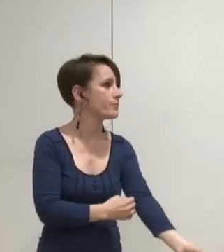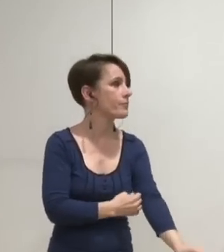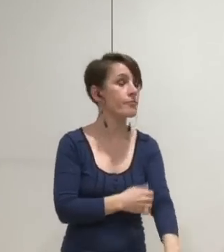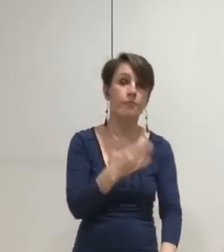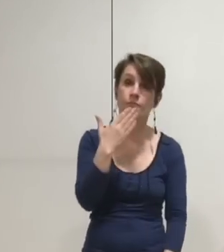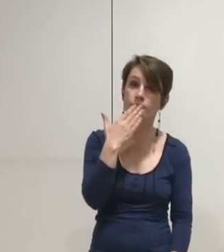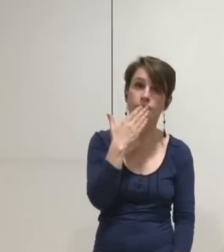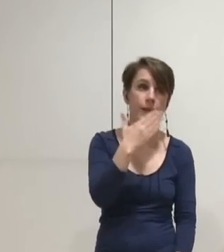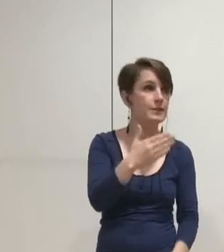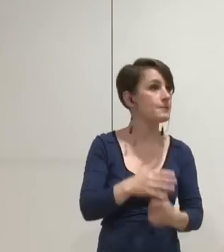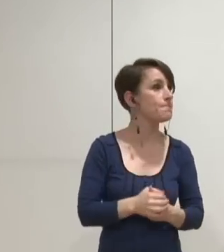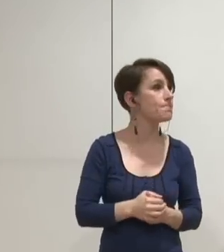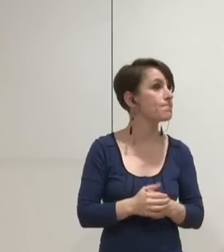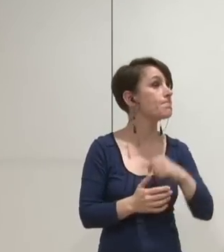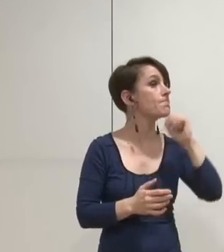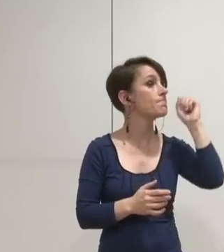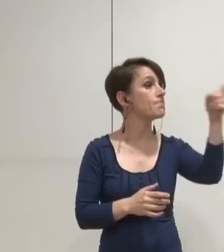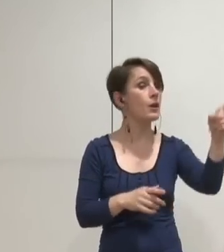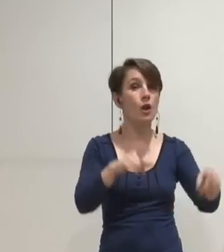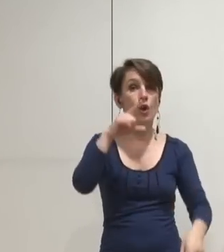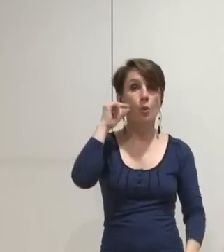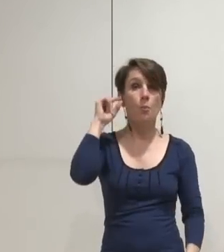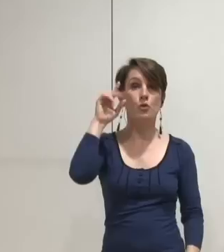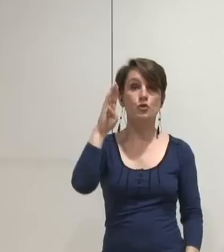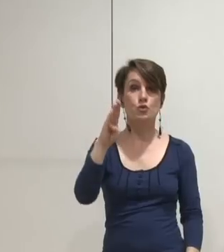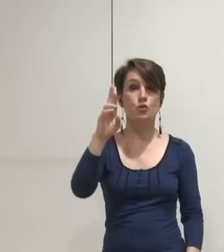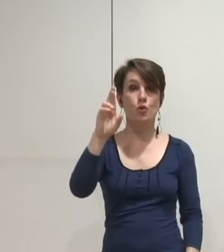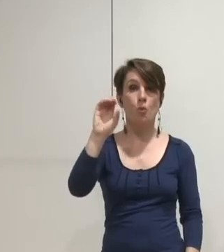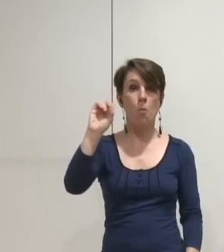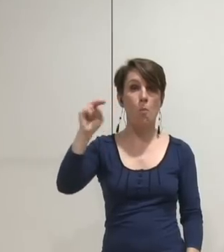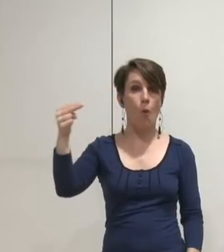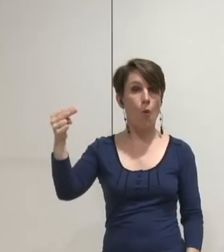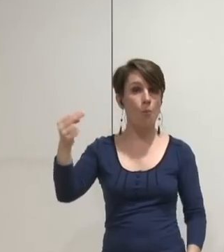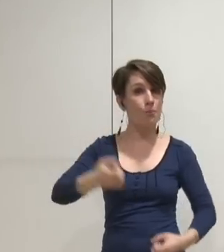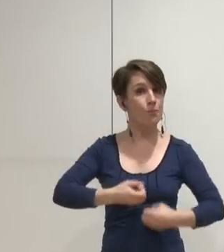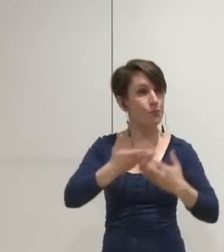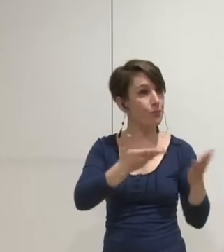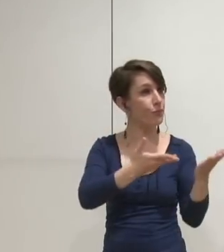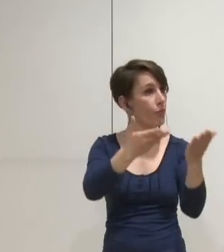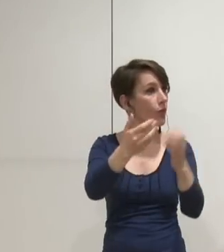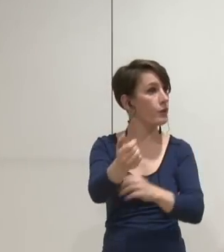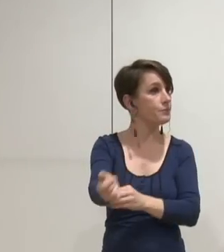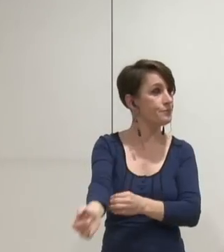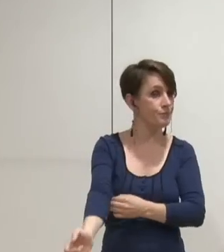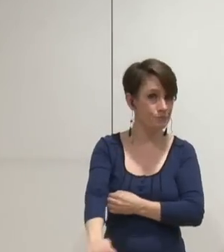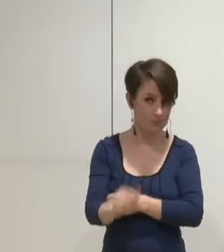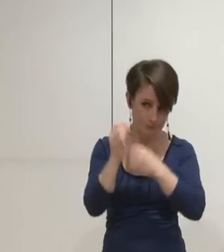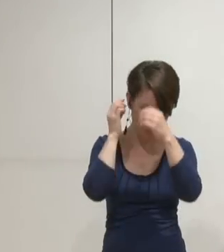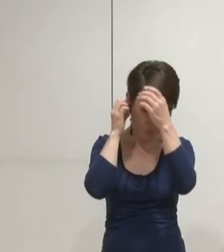merci ah pardon monsieur Bron demand la parole demander s'il vous